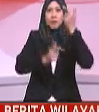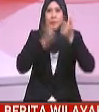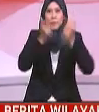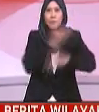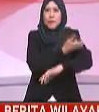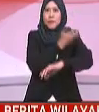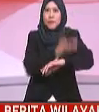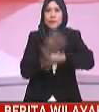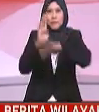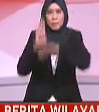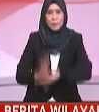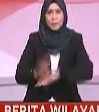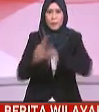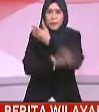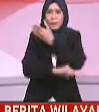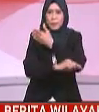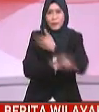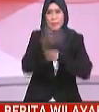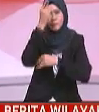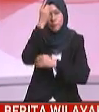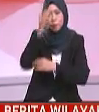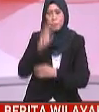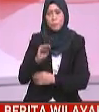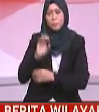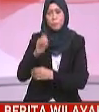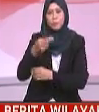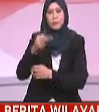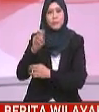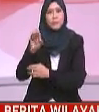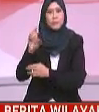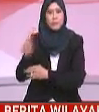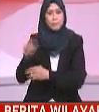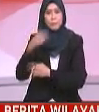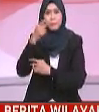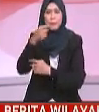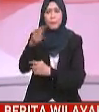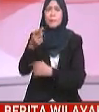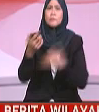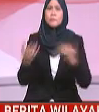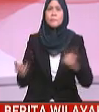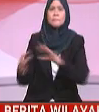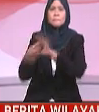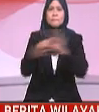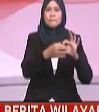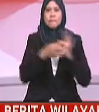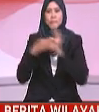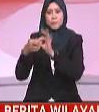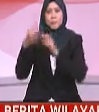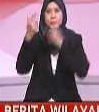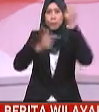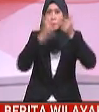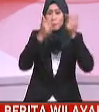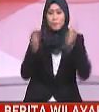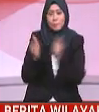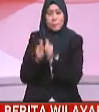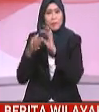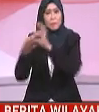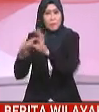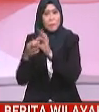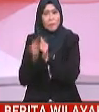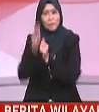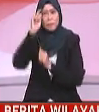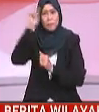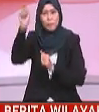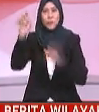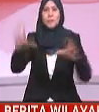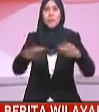Warisan dan Kebudayaan Negeri Datuk Muhammad Jalaini Khamis berkata ia termasuk kerjasama pelancongan dengan Terengganu menerusi